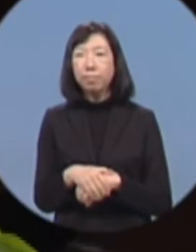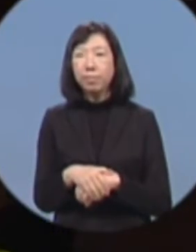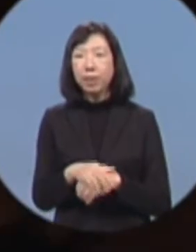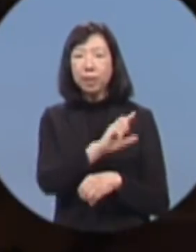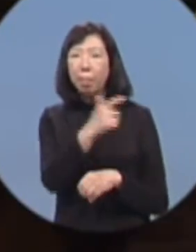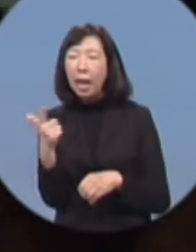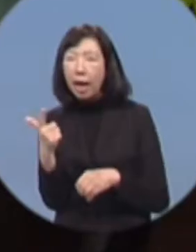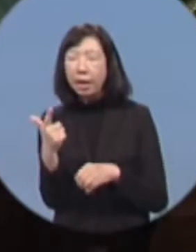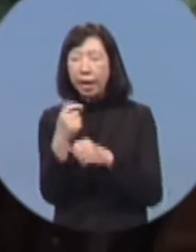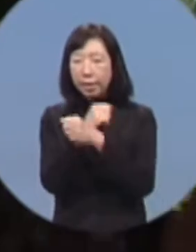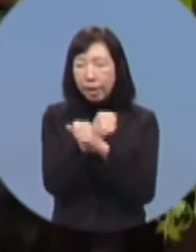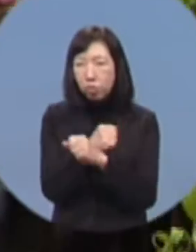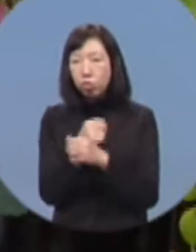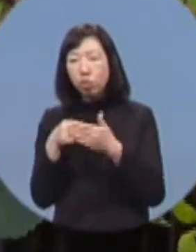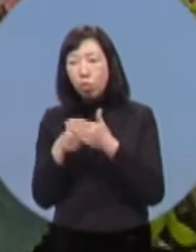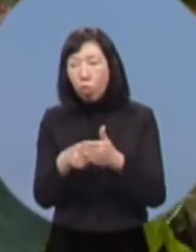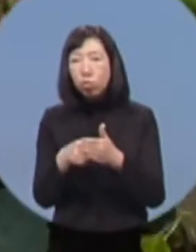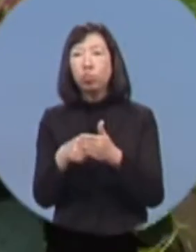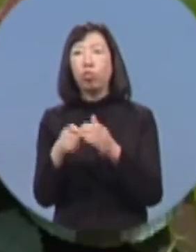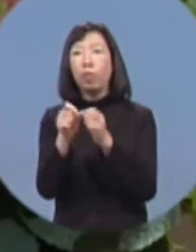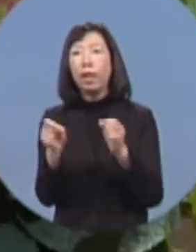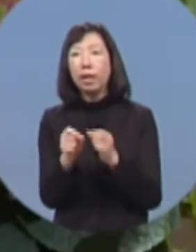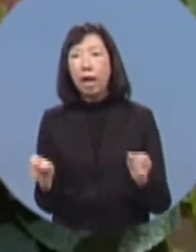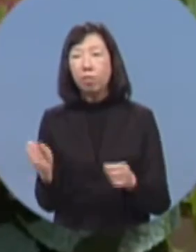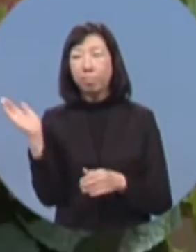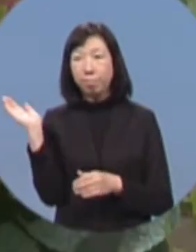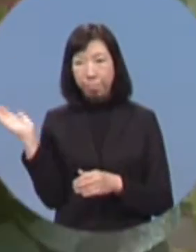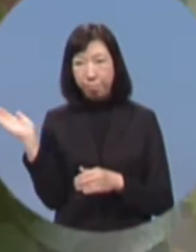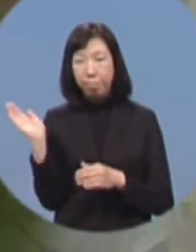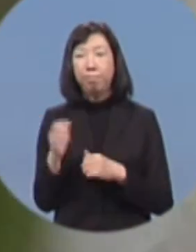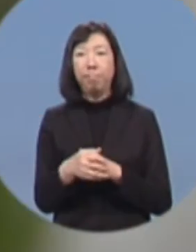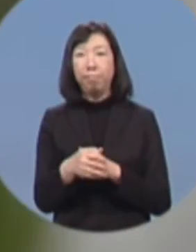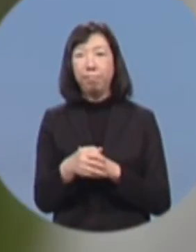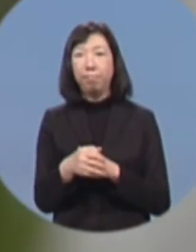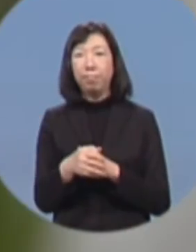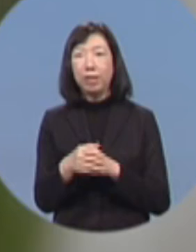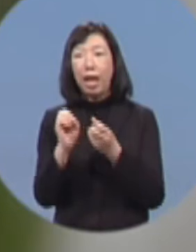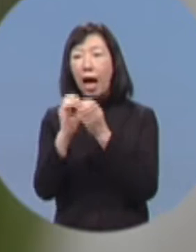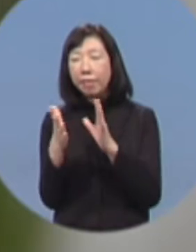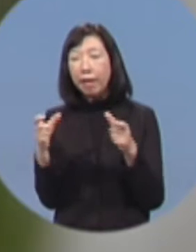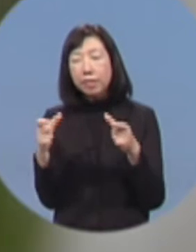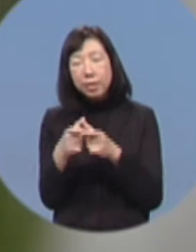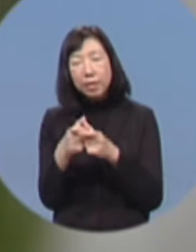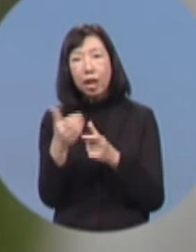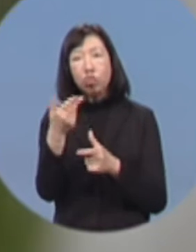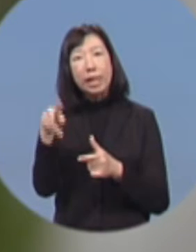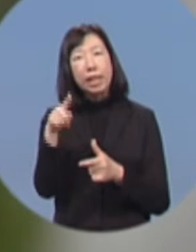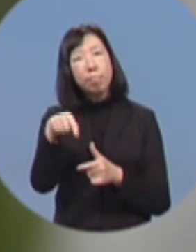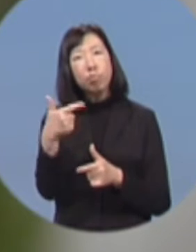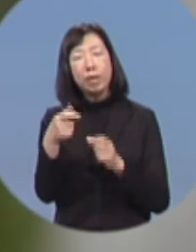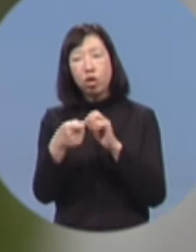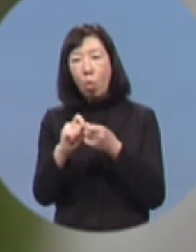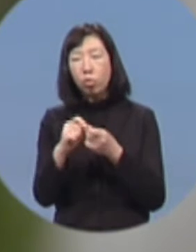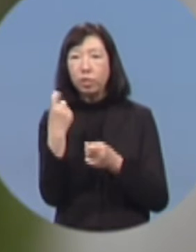さまざまな研究と努力によって誕生したブリリアントベルには、花は小ぶりでややクリームがか